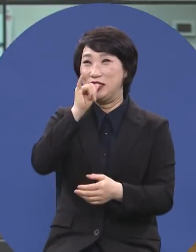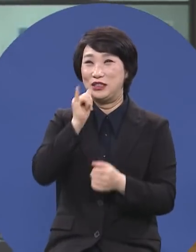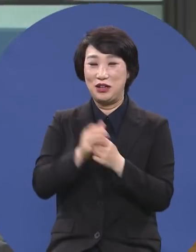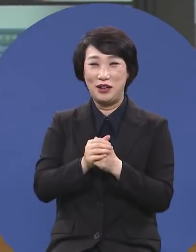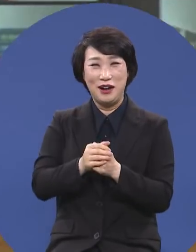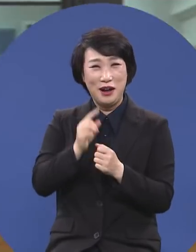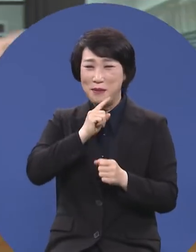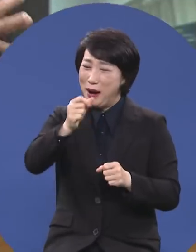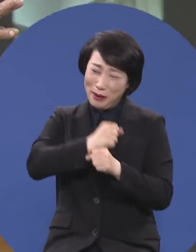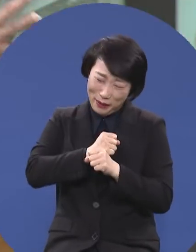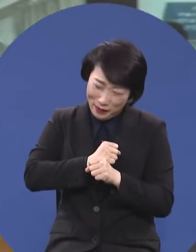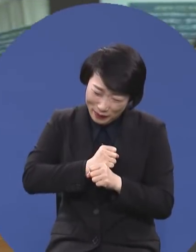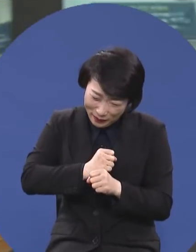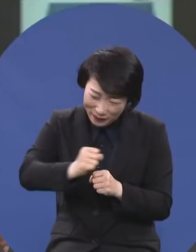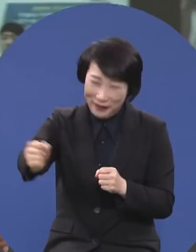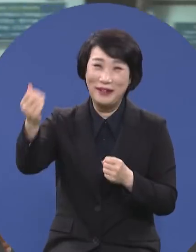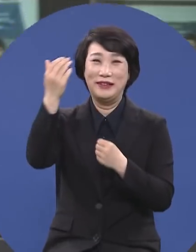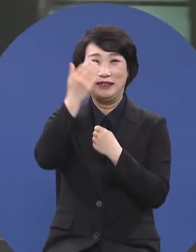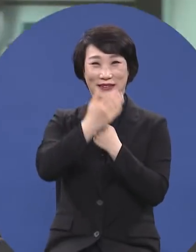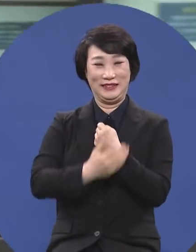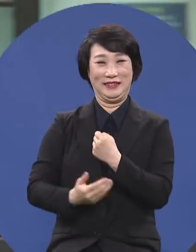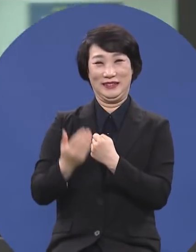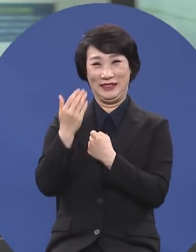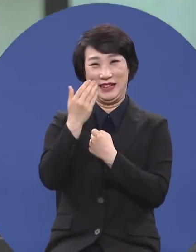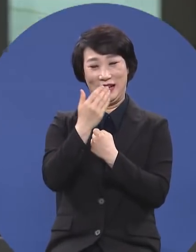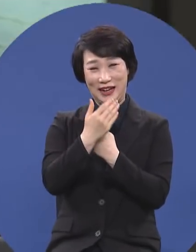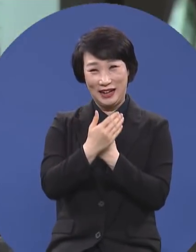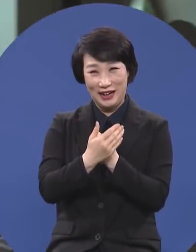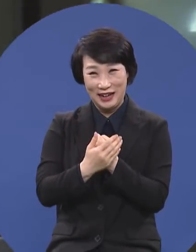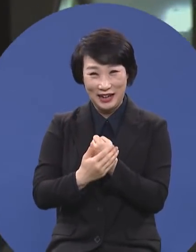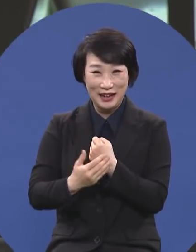한량 없는